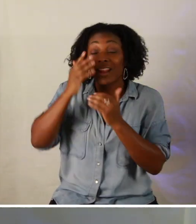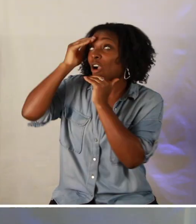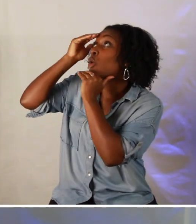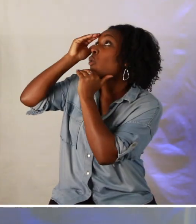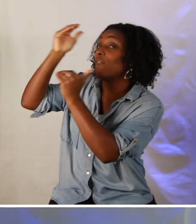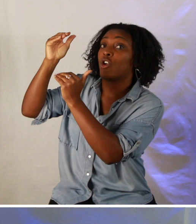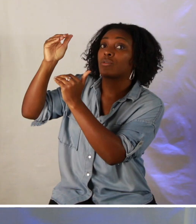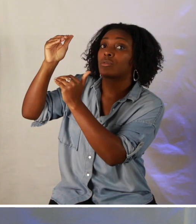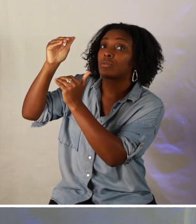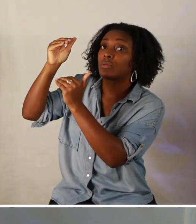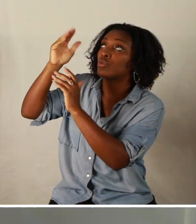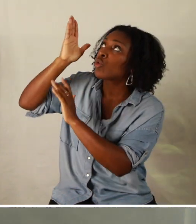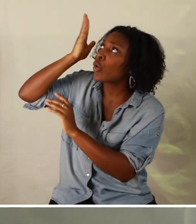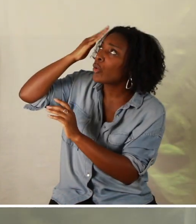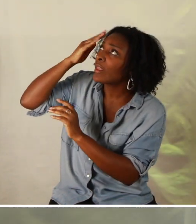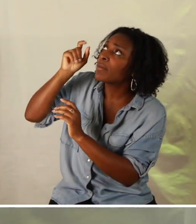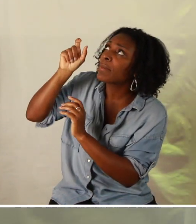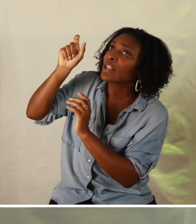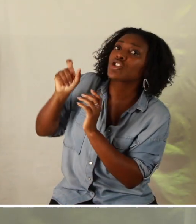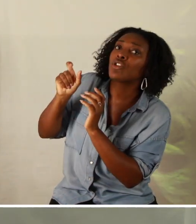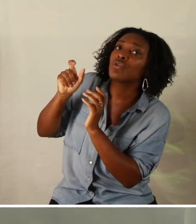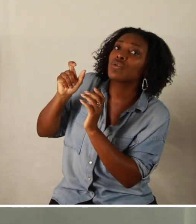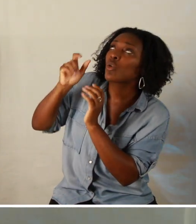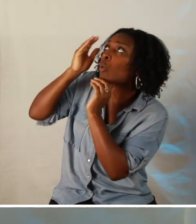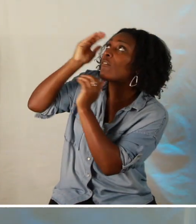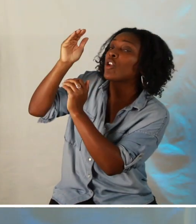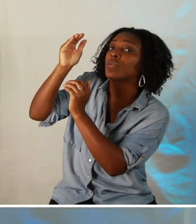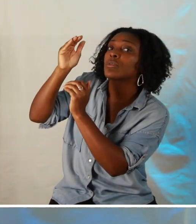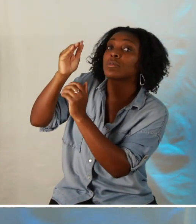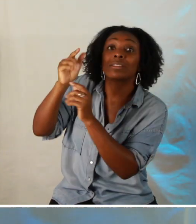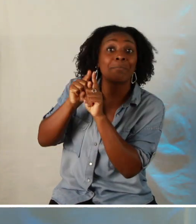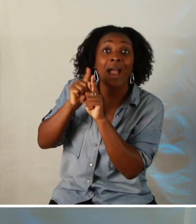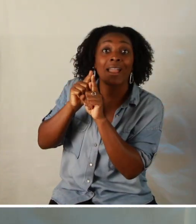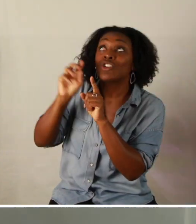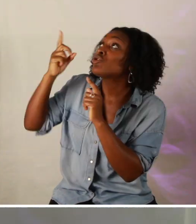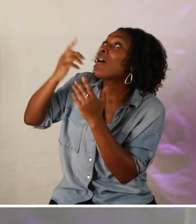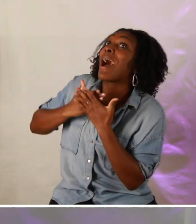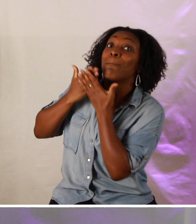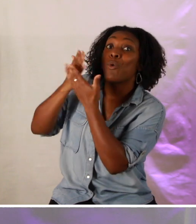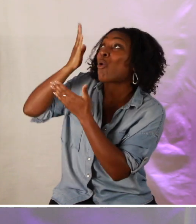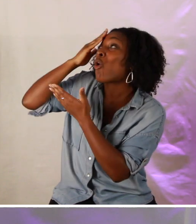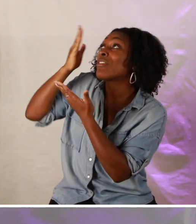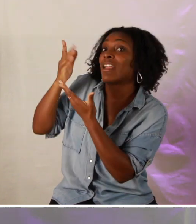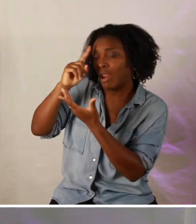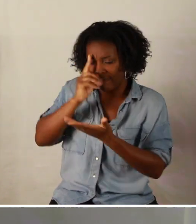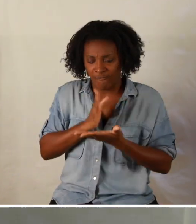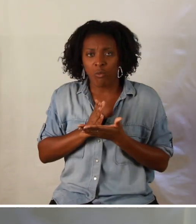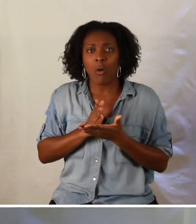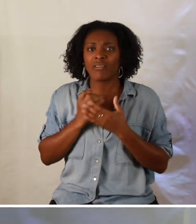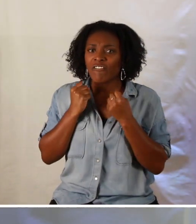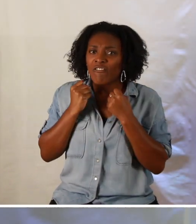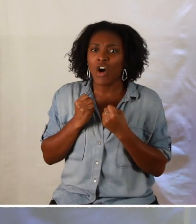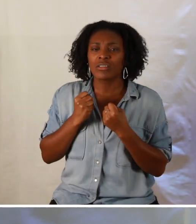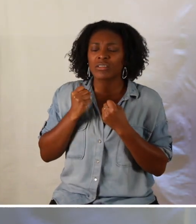en la connaissance de quelqu'un. Quand on connaît l'amour de Dieu, alors notre foi, elle prend sa force